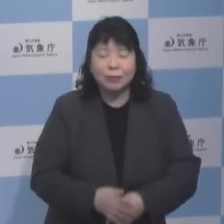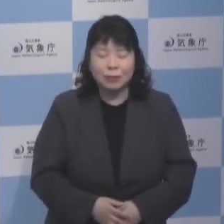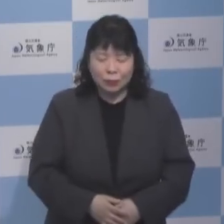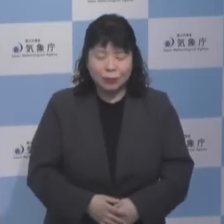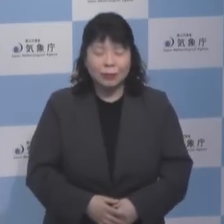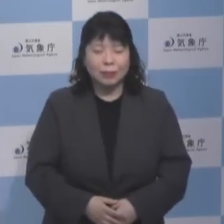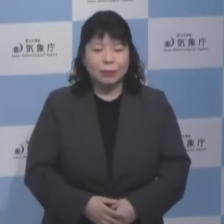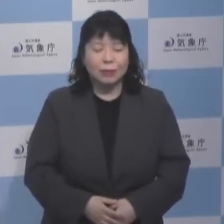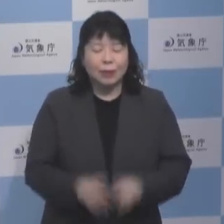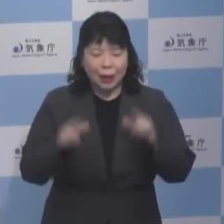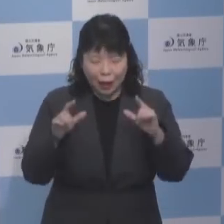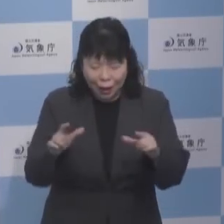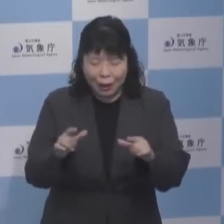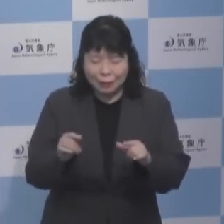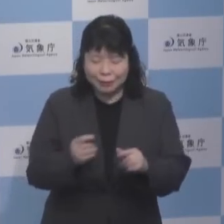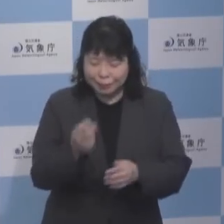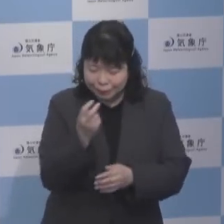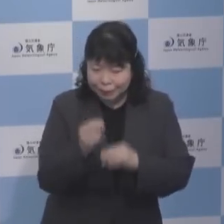ちょっと待ってくださいね。